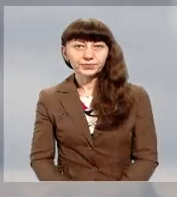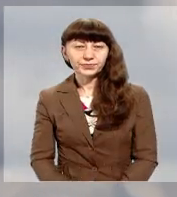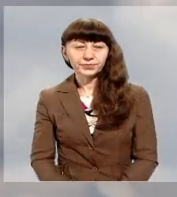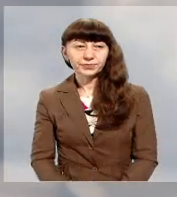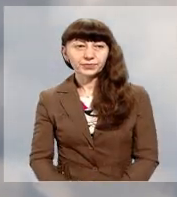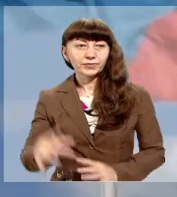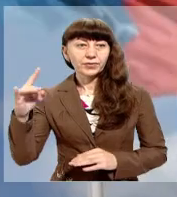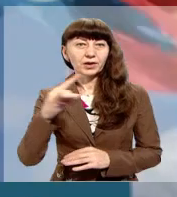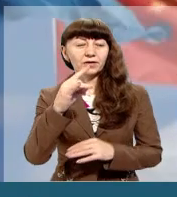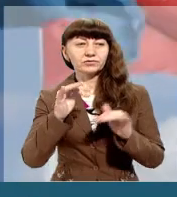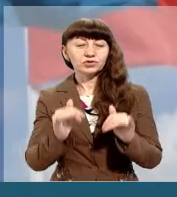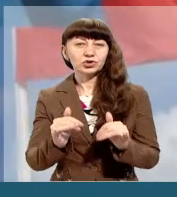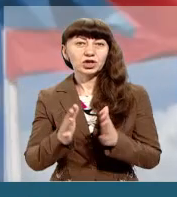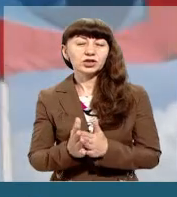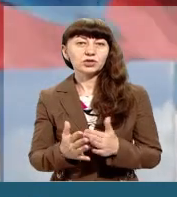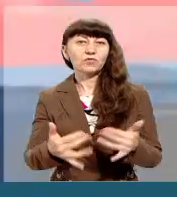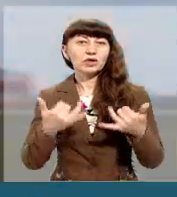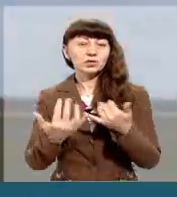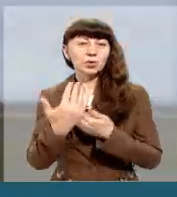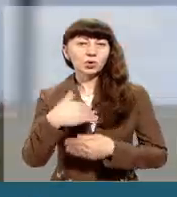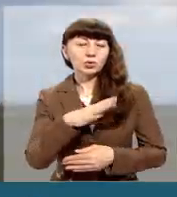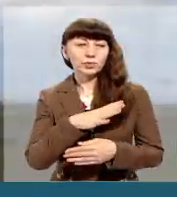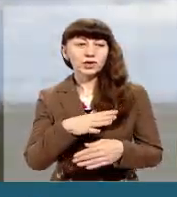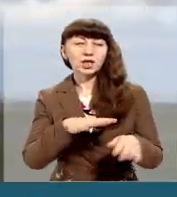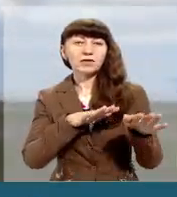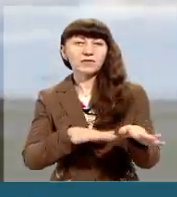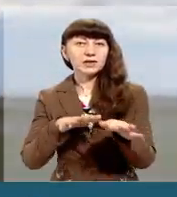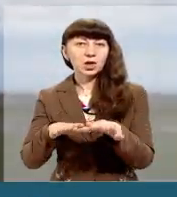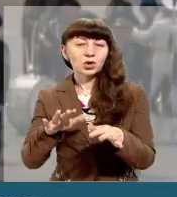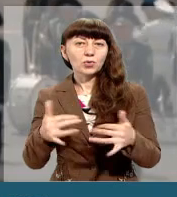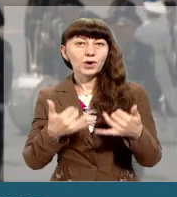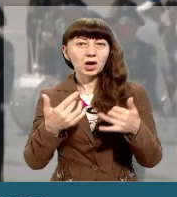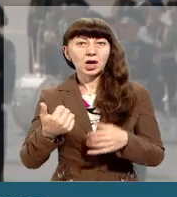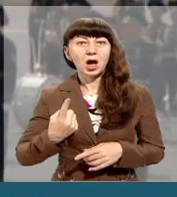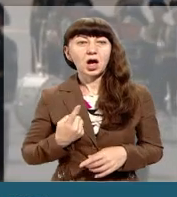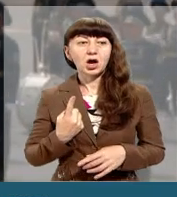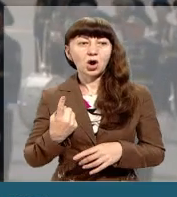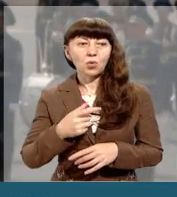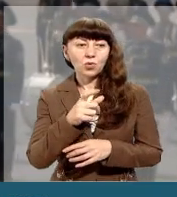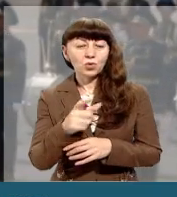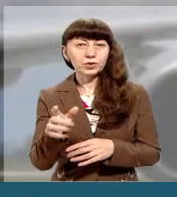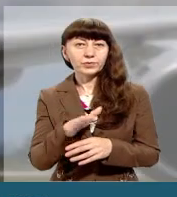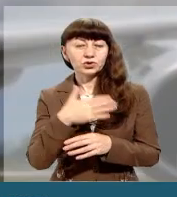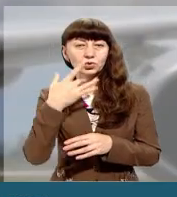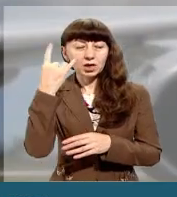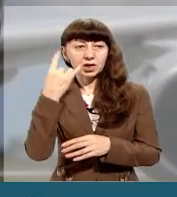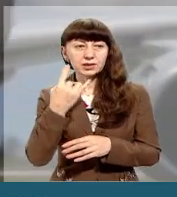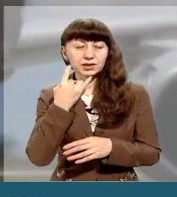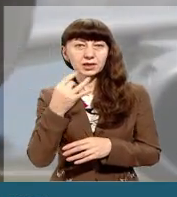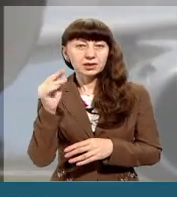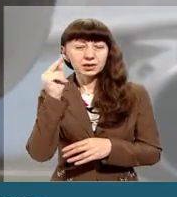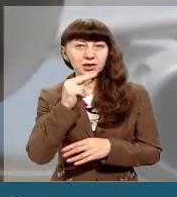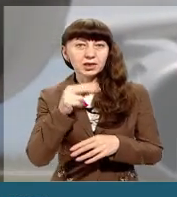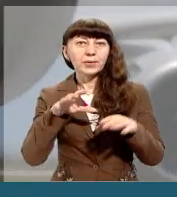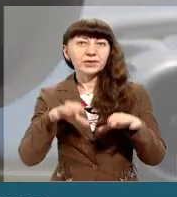В воздушной гавани в честь высокого гостя был выстроен почетный караул. В знак искренней дружбы между народами Казахстана и Китая председателя